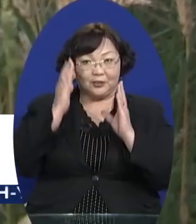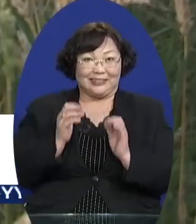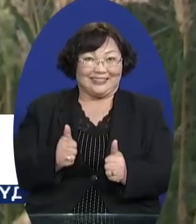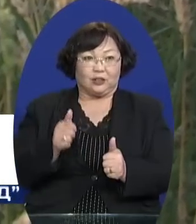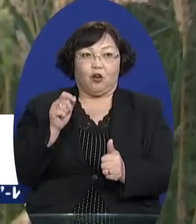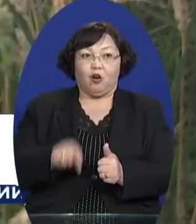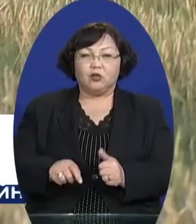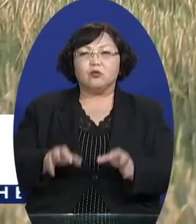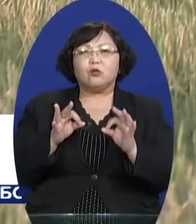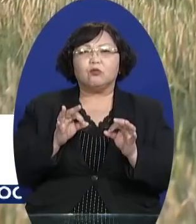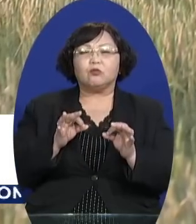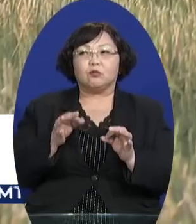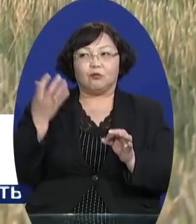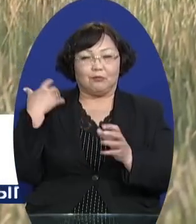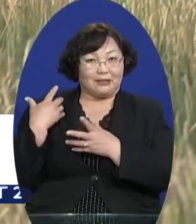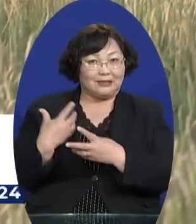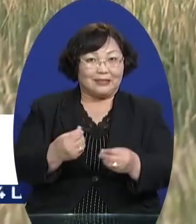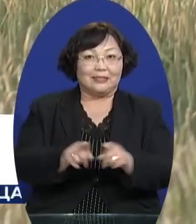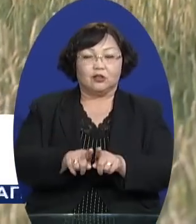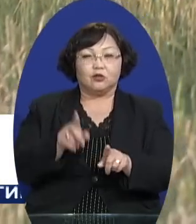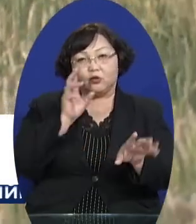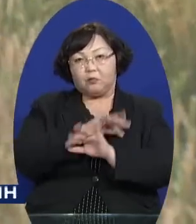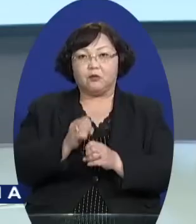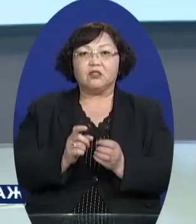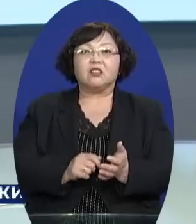зохицуулалт хэрэгтэй байгааг тарайланчид хүсэж байна.